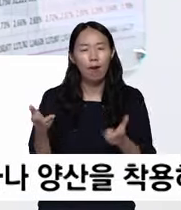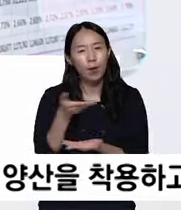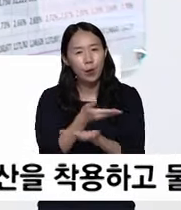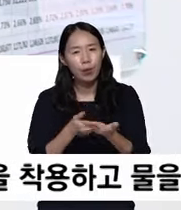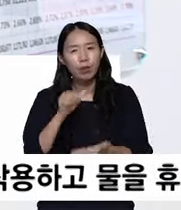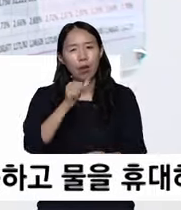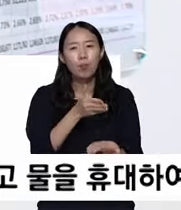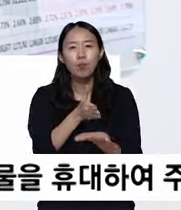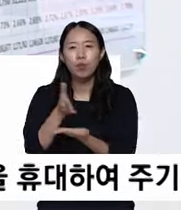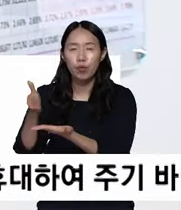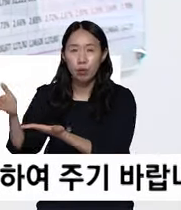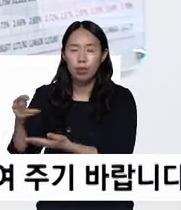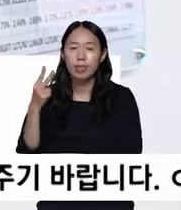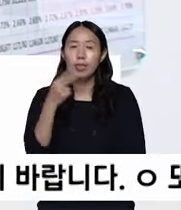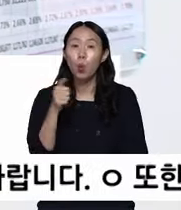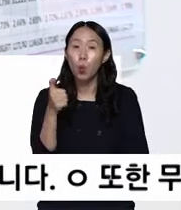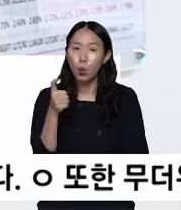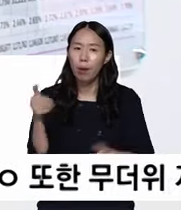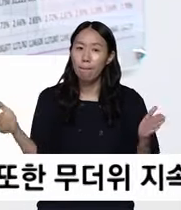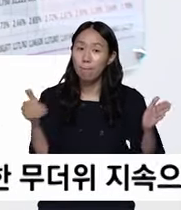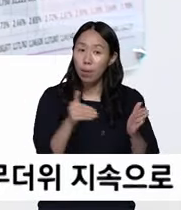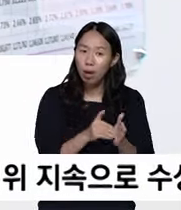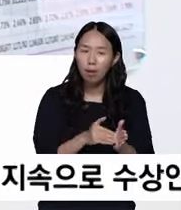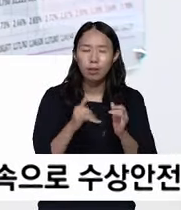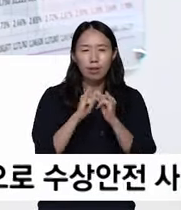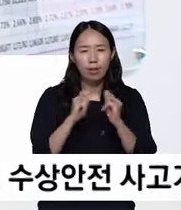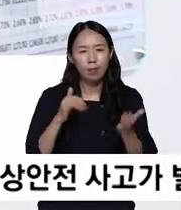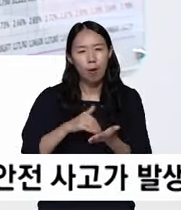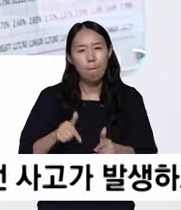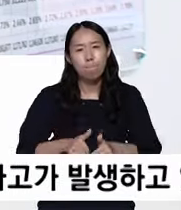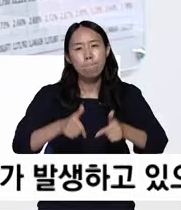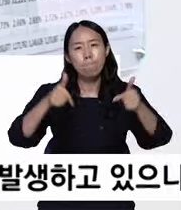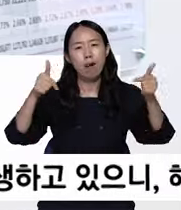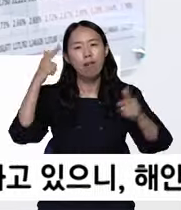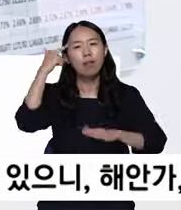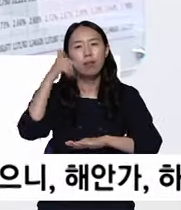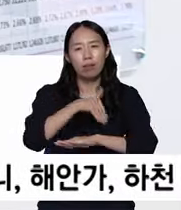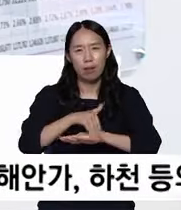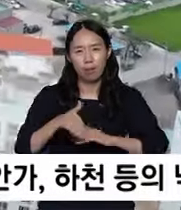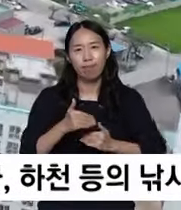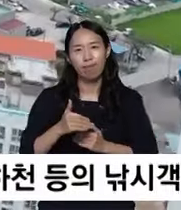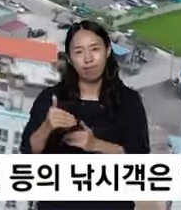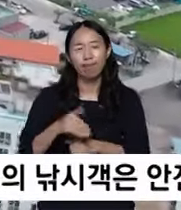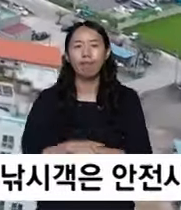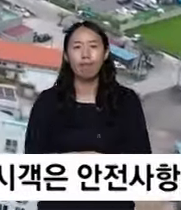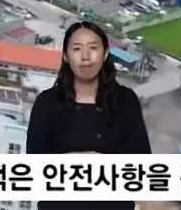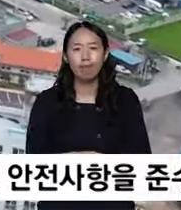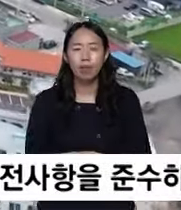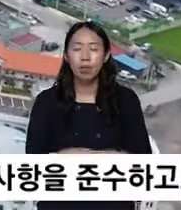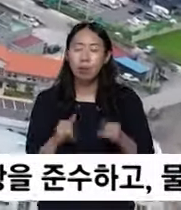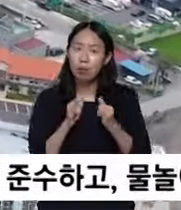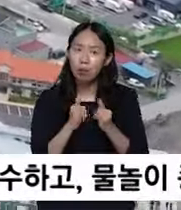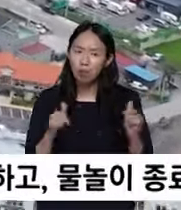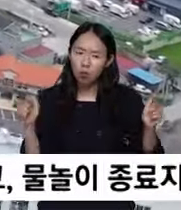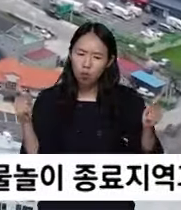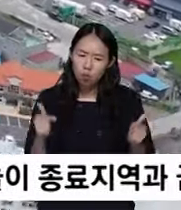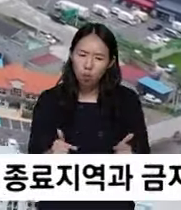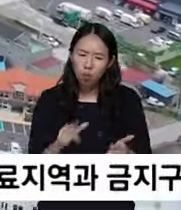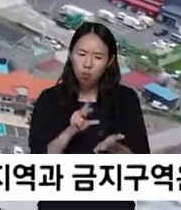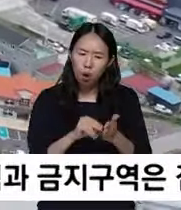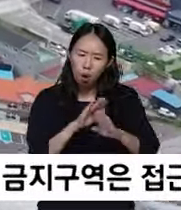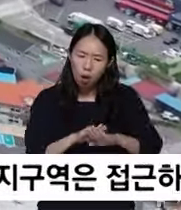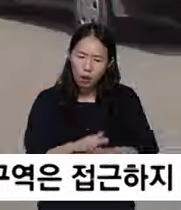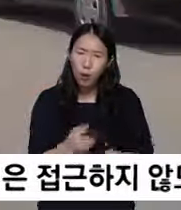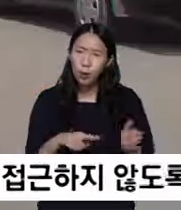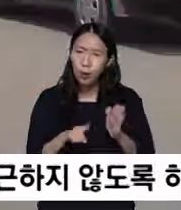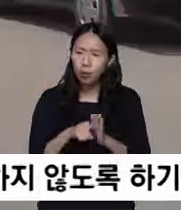해서 2050년까지 인구 대전한 프로젝트를 본격적으로 추진할 계획입니다 인구 소멸을 막기 위해